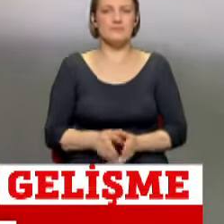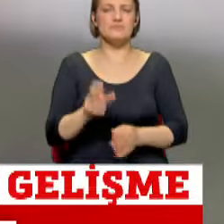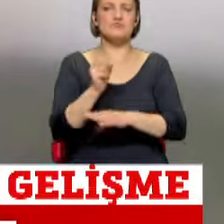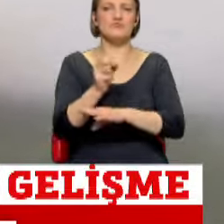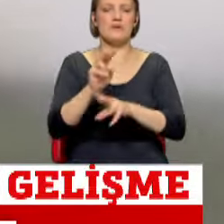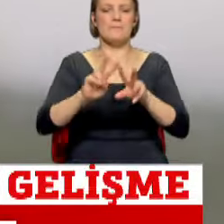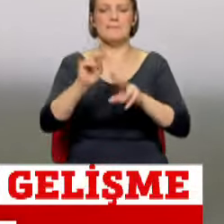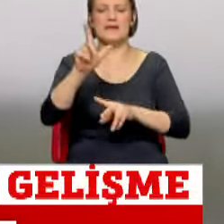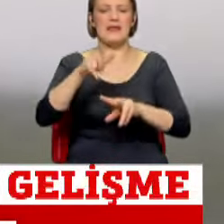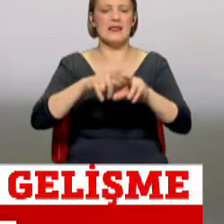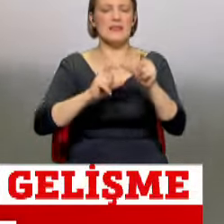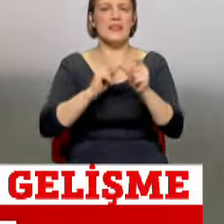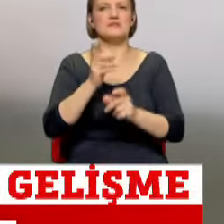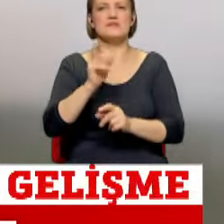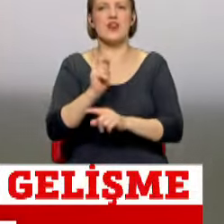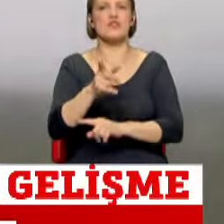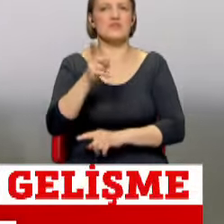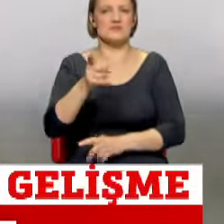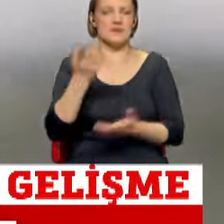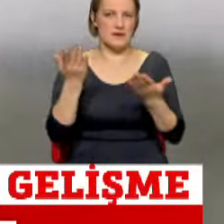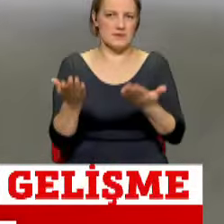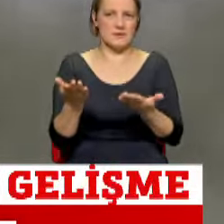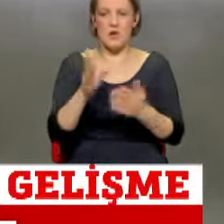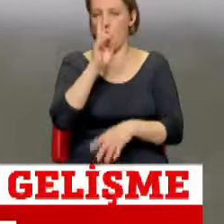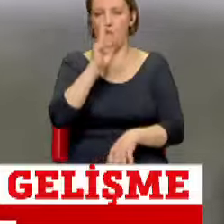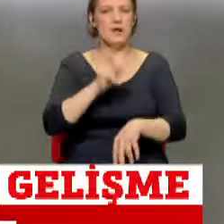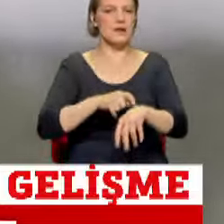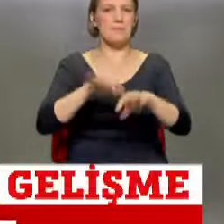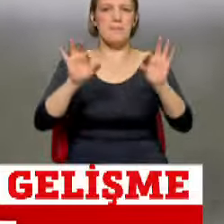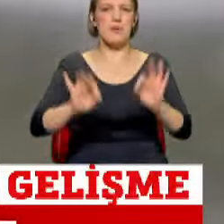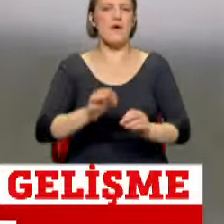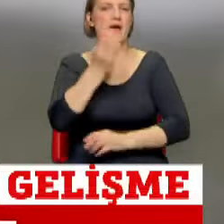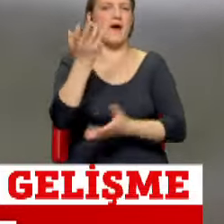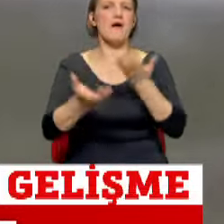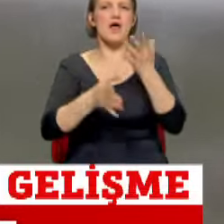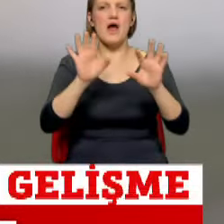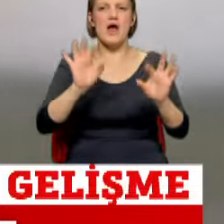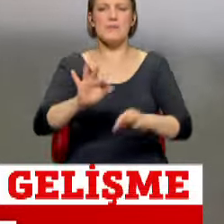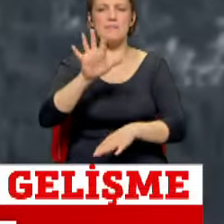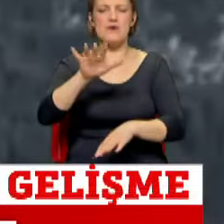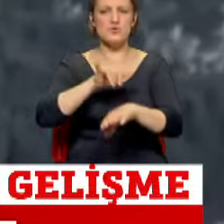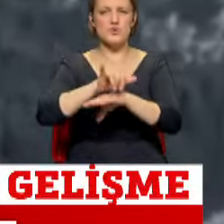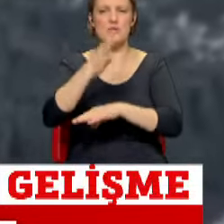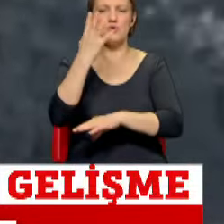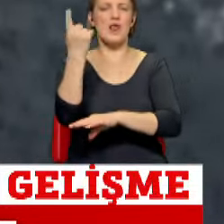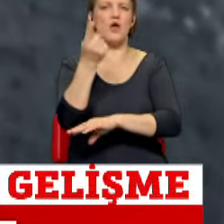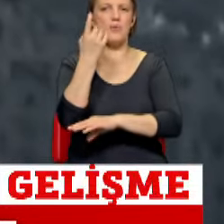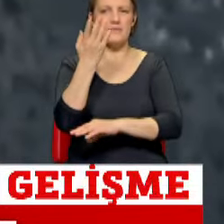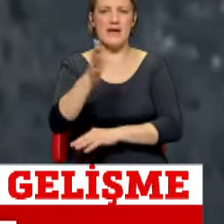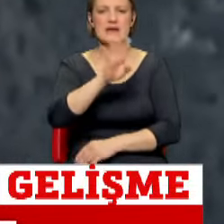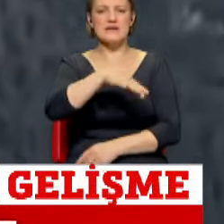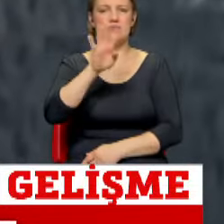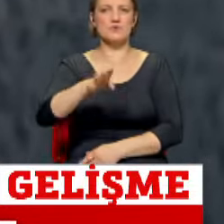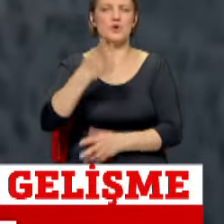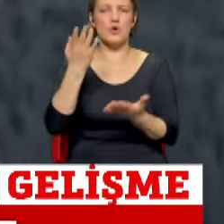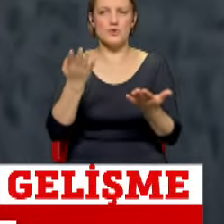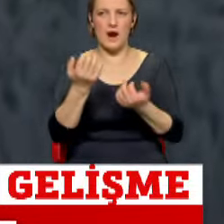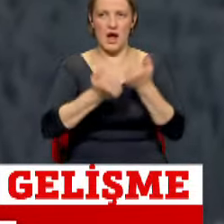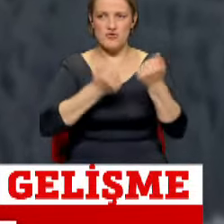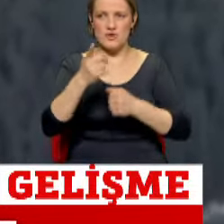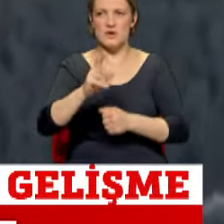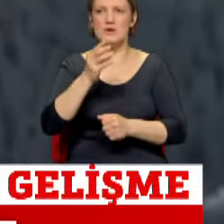Muğla'nın Milas ilçesi de bir başka orman yangını noktasıydı. Öğle saatlerinde başlayan yangına hemen 5 uçak, 4 helikopter, 44 arazöz ve